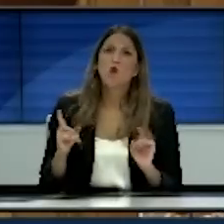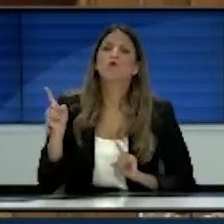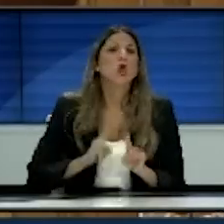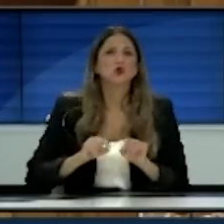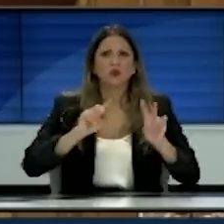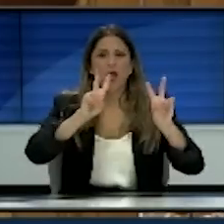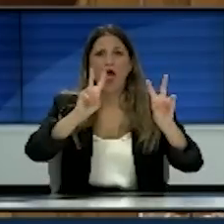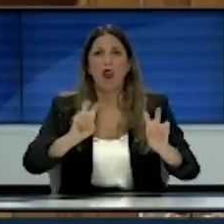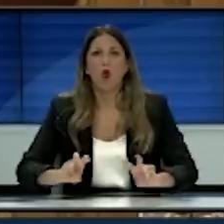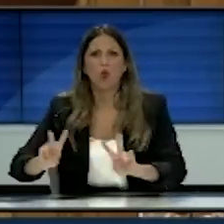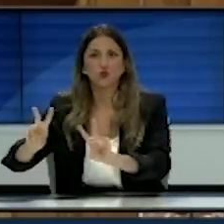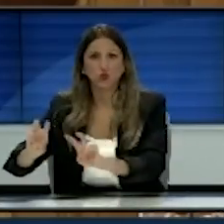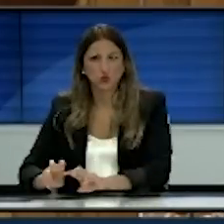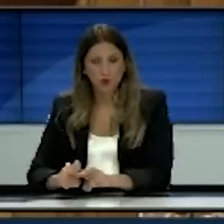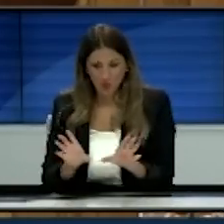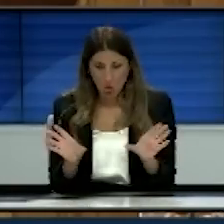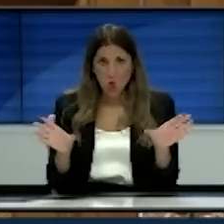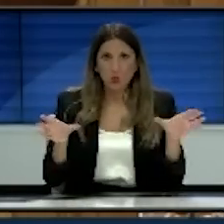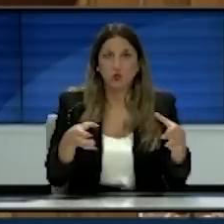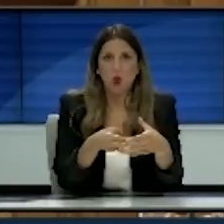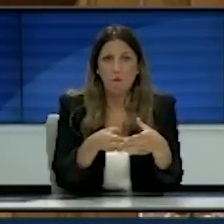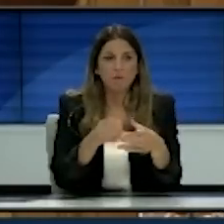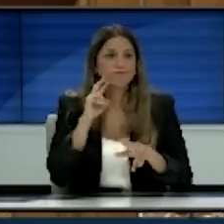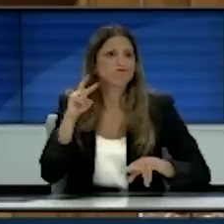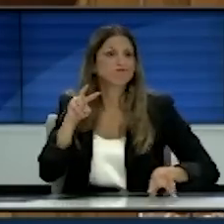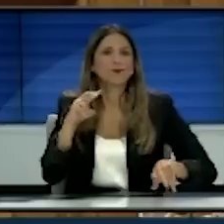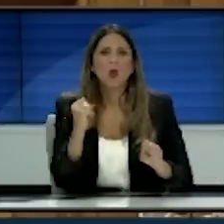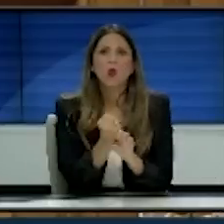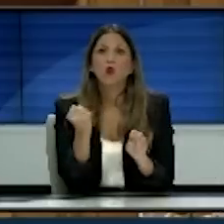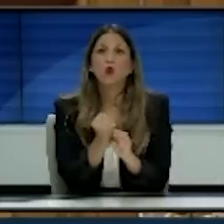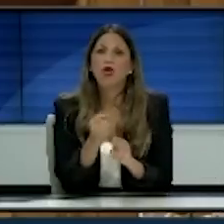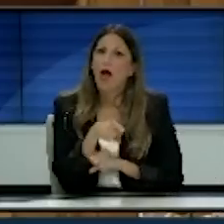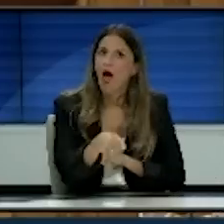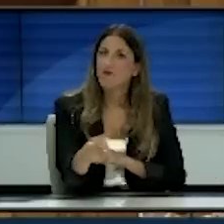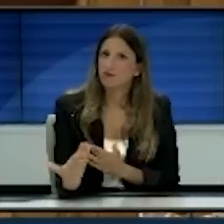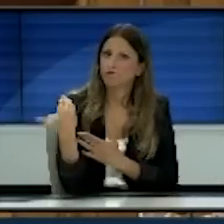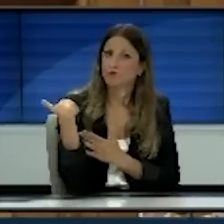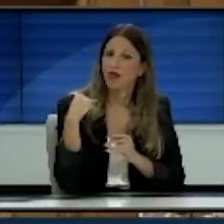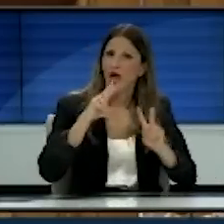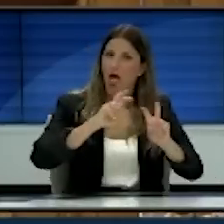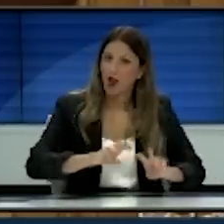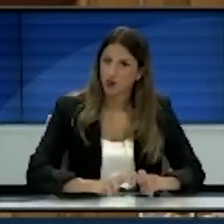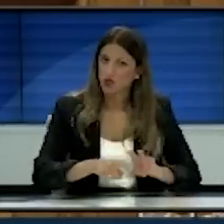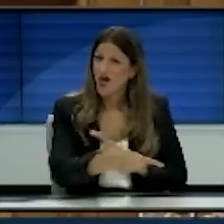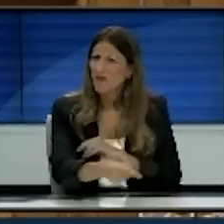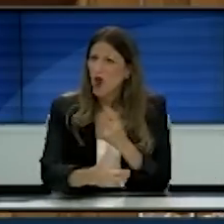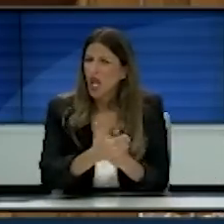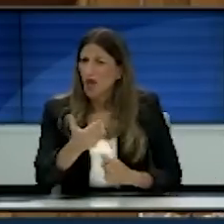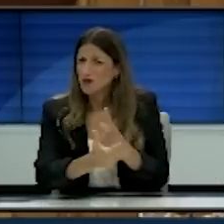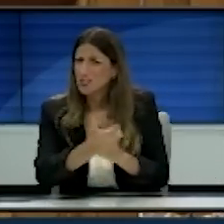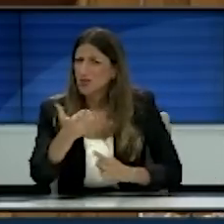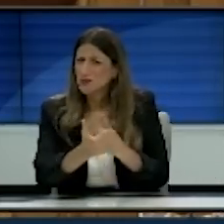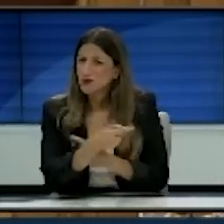ελέγξει. Μήπως το Σώμα Επιθεώρησης Εργασίας, το οποίο δεν του έφταναν οι τεράστιες ελλείψεις,